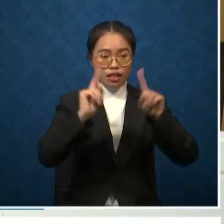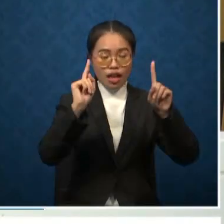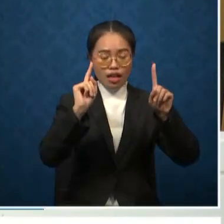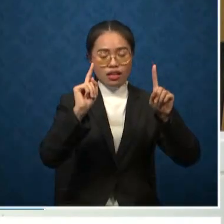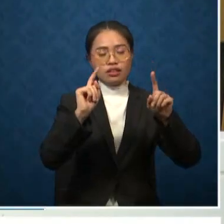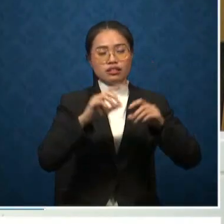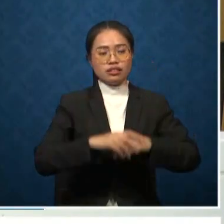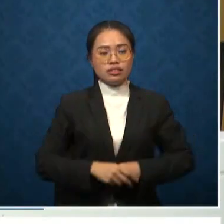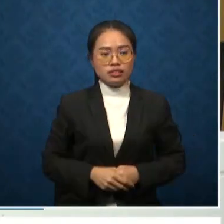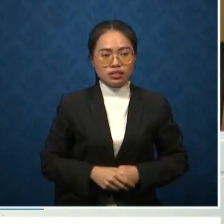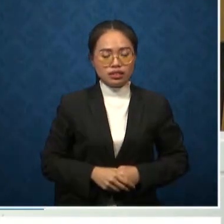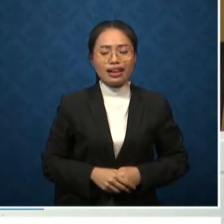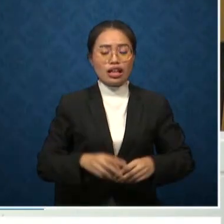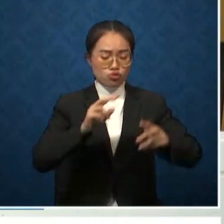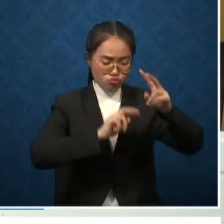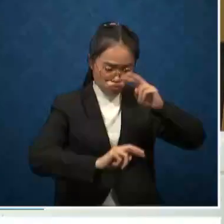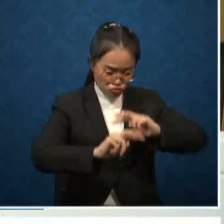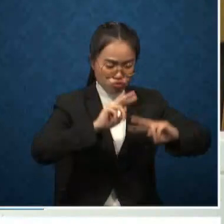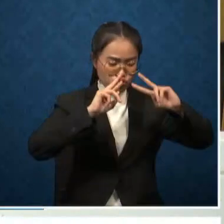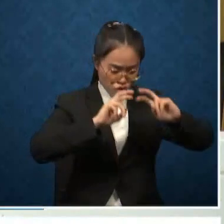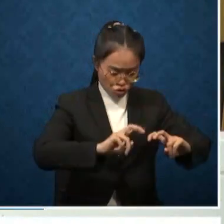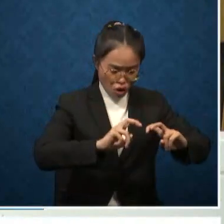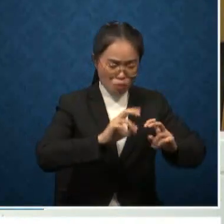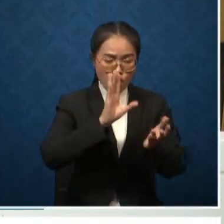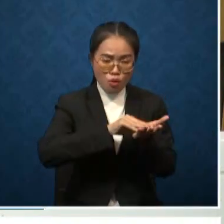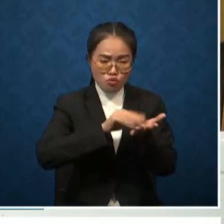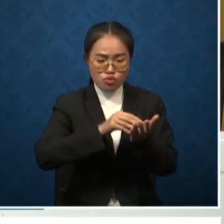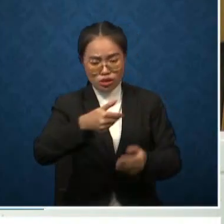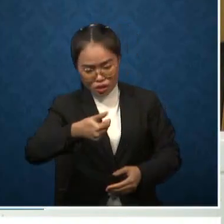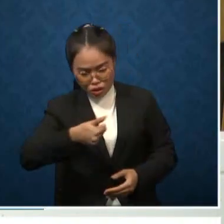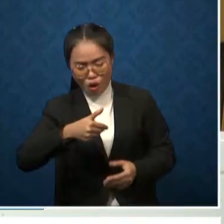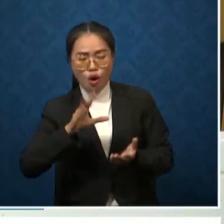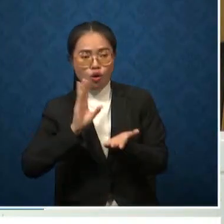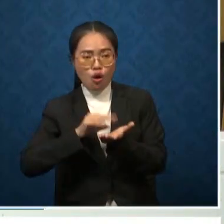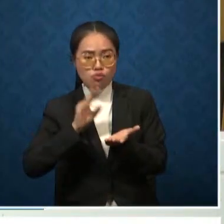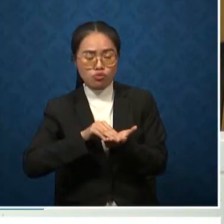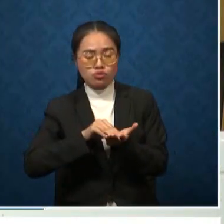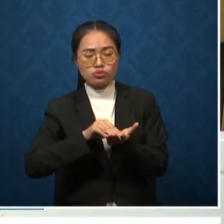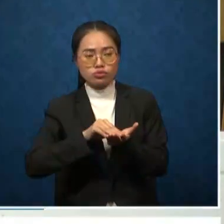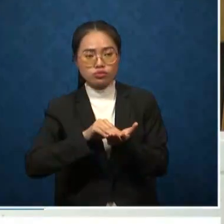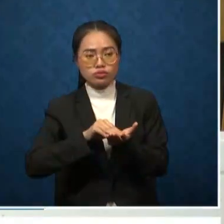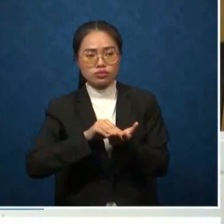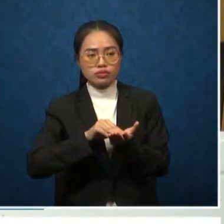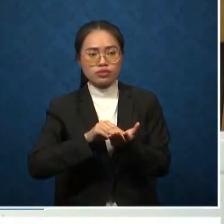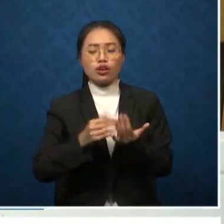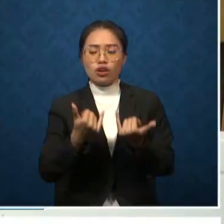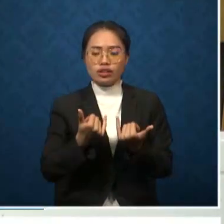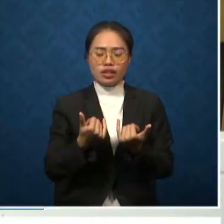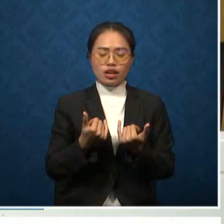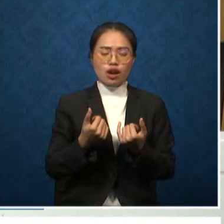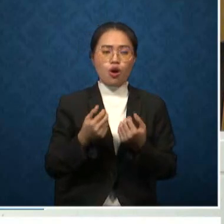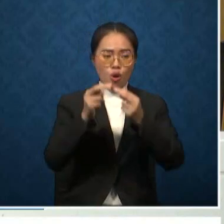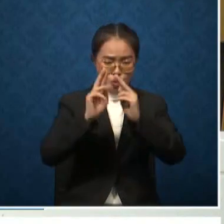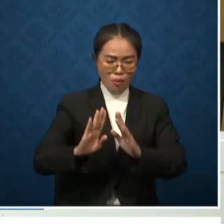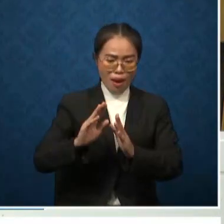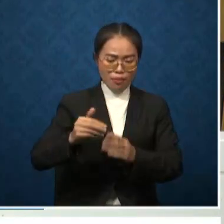ที่จะมีการตรวจสอบหรือการร้องขอข้อมูลนั้นส่วนใหญ่นั้นขณะนี้แบบร้องขอนั้นก็มีการร้